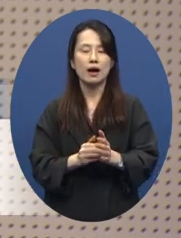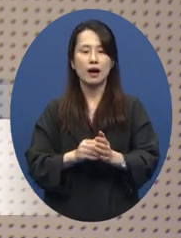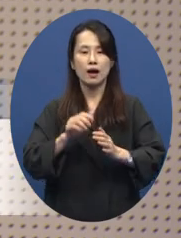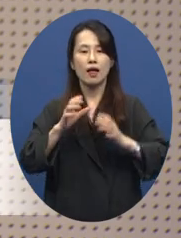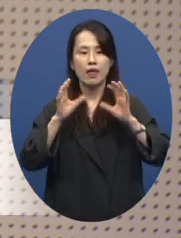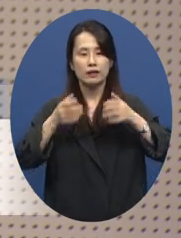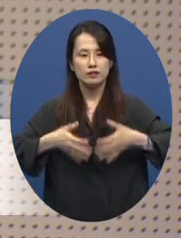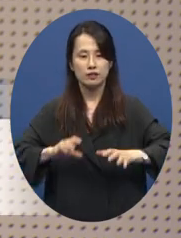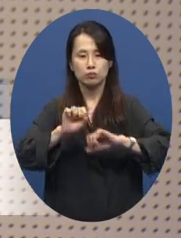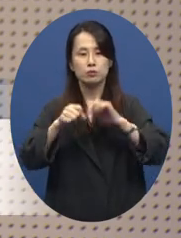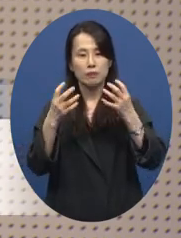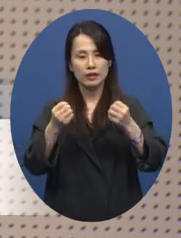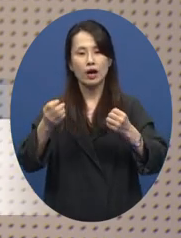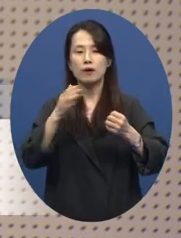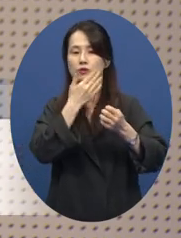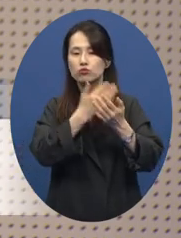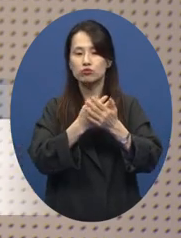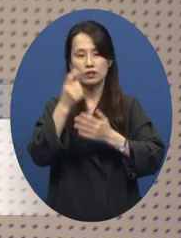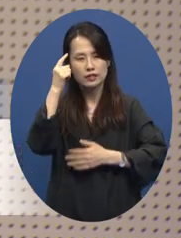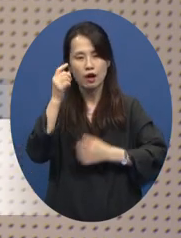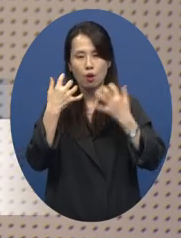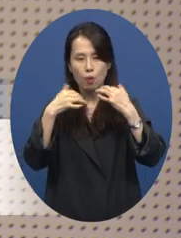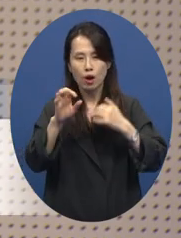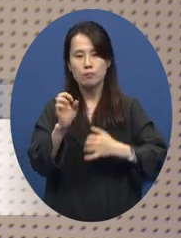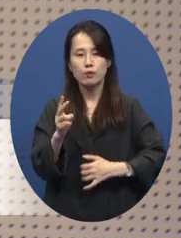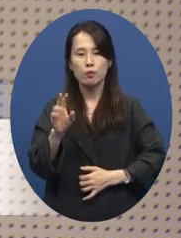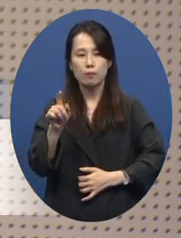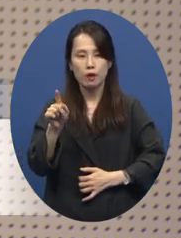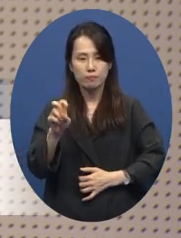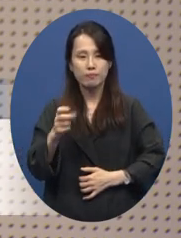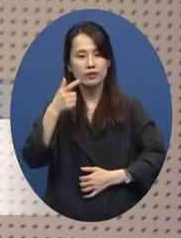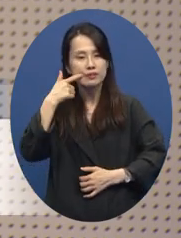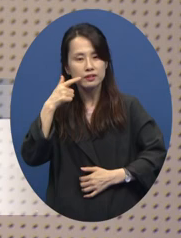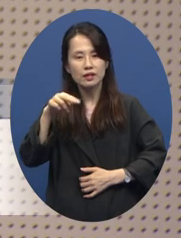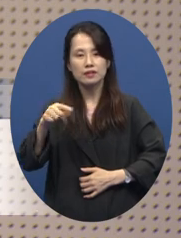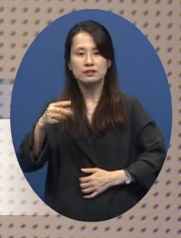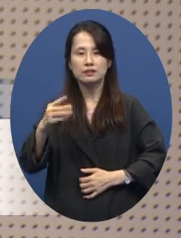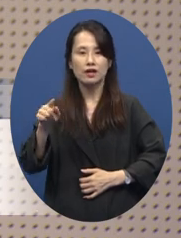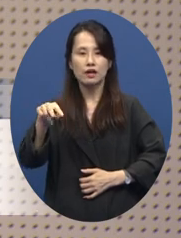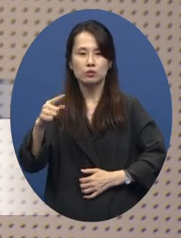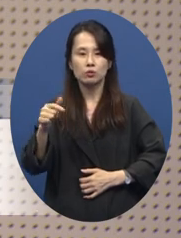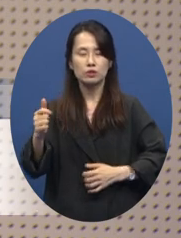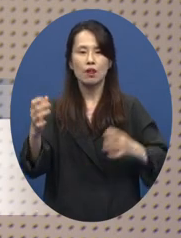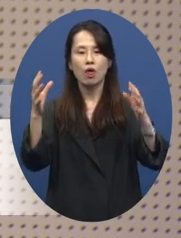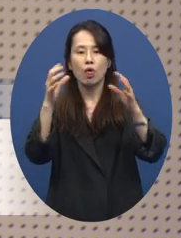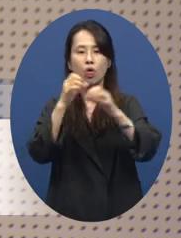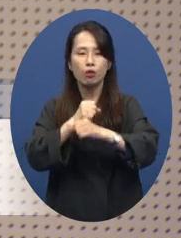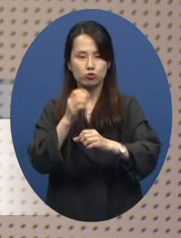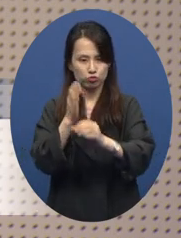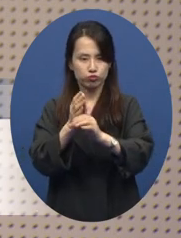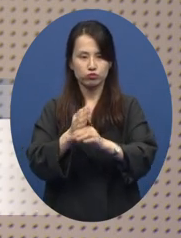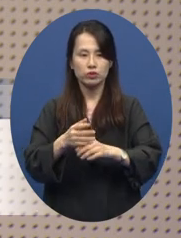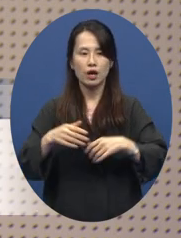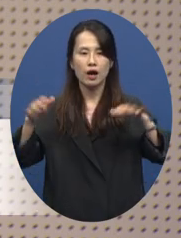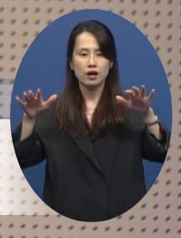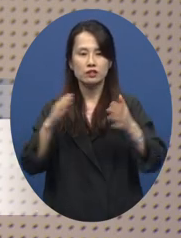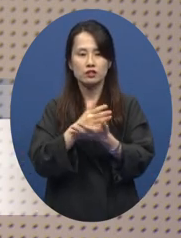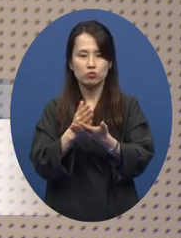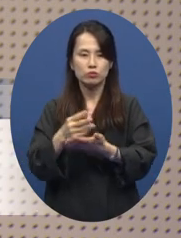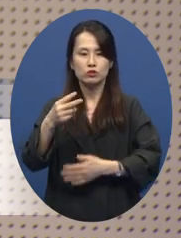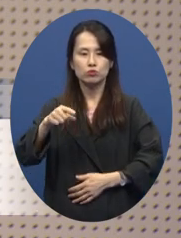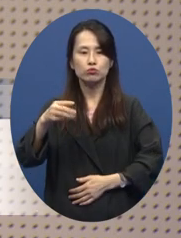많지만은 중요하게 생각되는 호랑이나 표범, 늑대, 시라소니 이들은 다 멸종이 되고 새 조류의